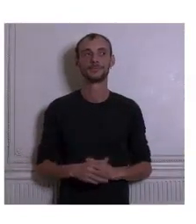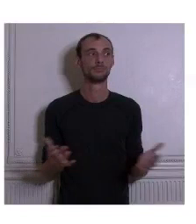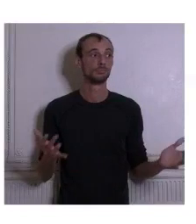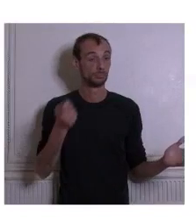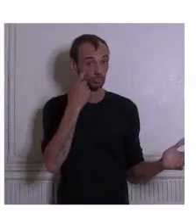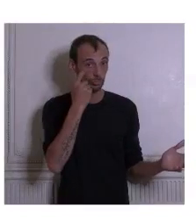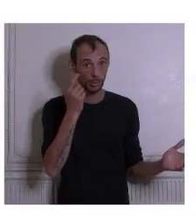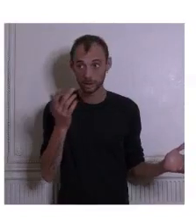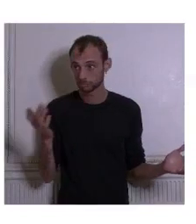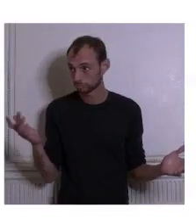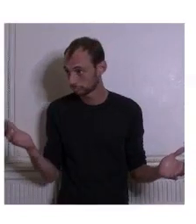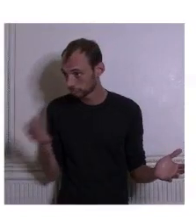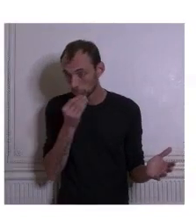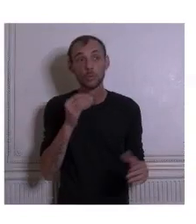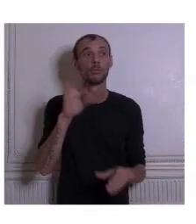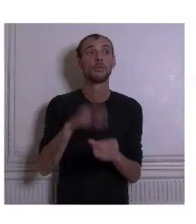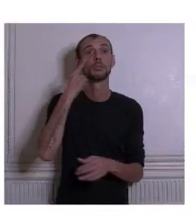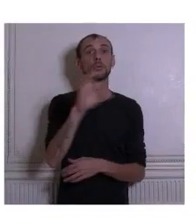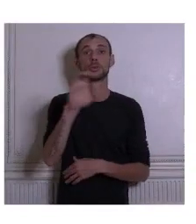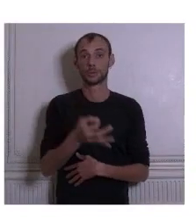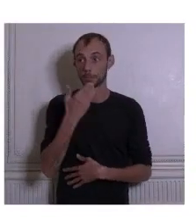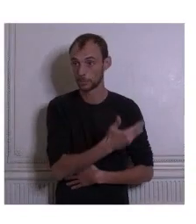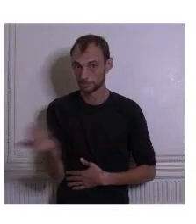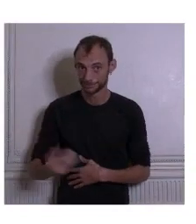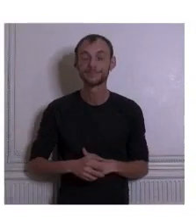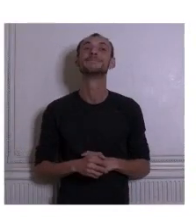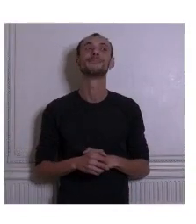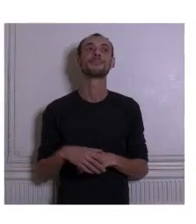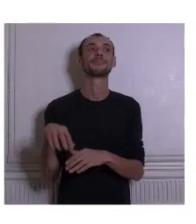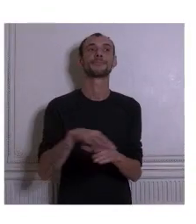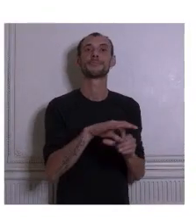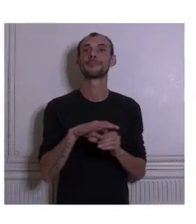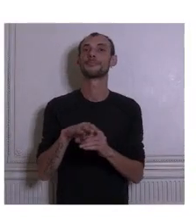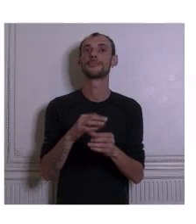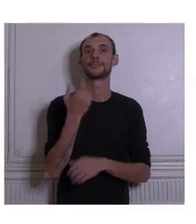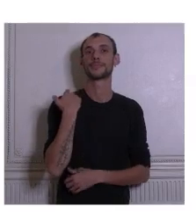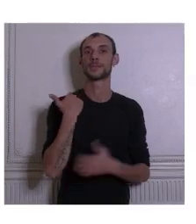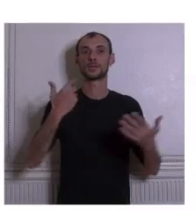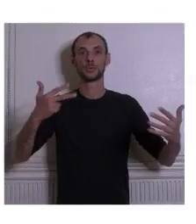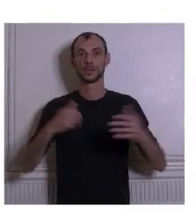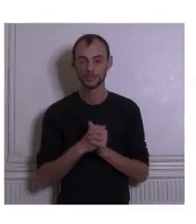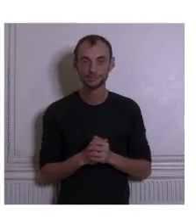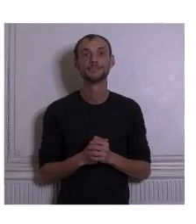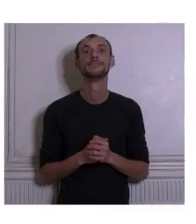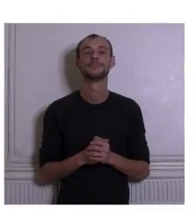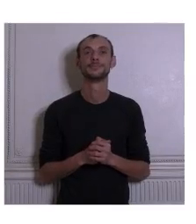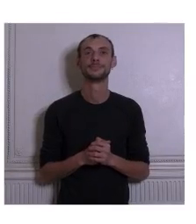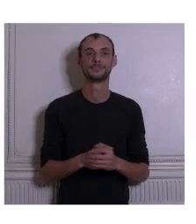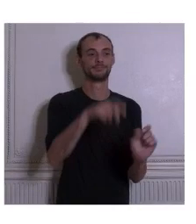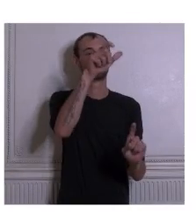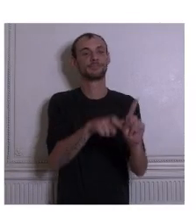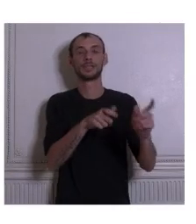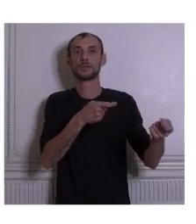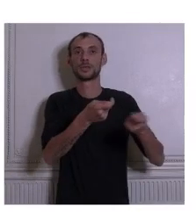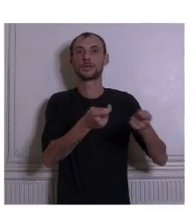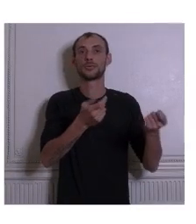recruter des agents remplaçants dans les cas que je vais vous citer, lorsqu'ils sont indisponibles en raison d'un détachement de courte